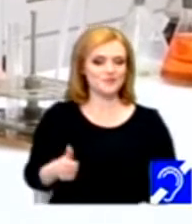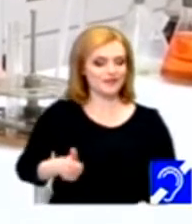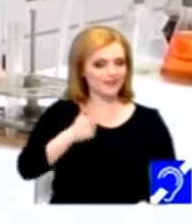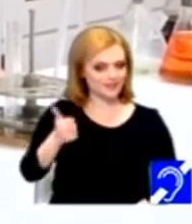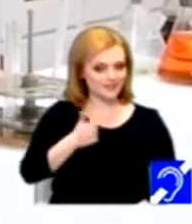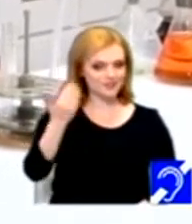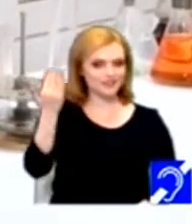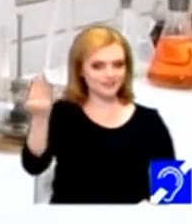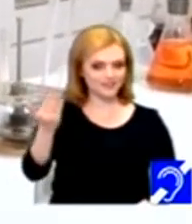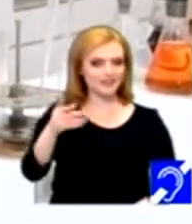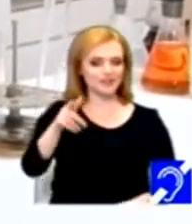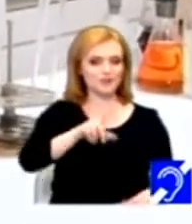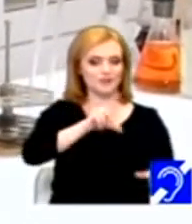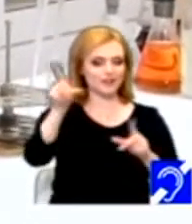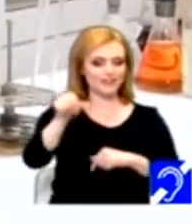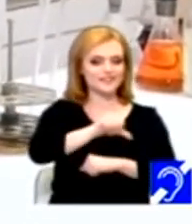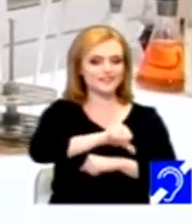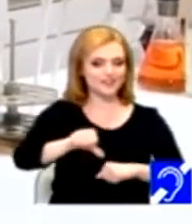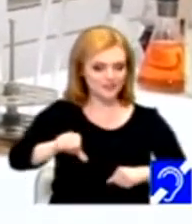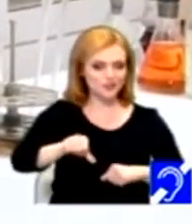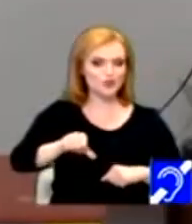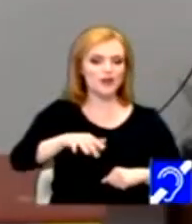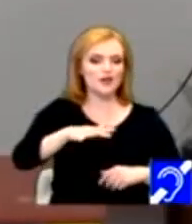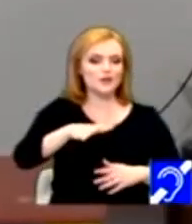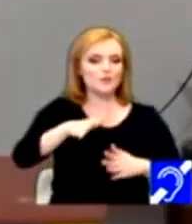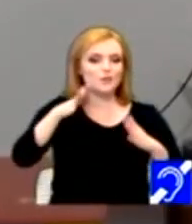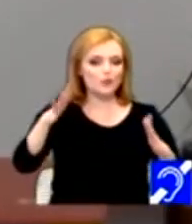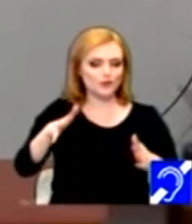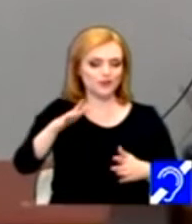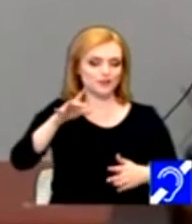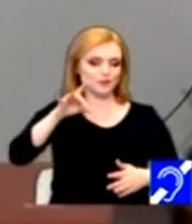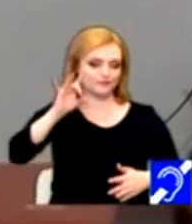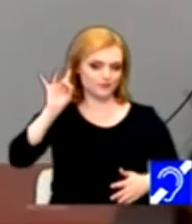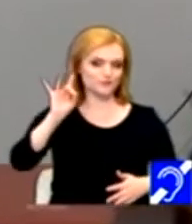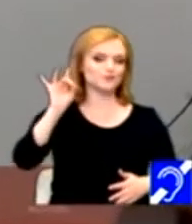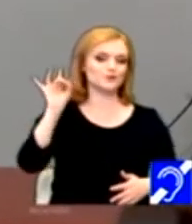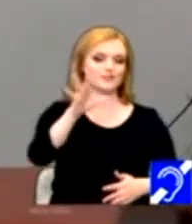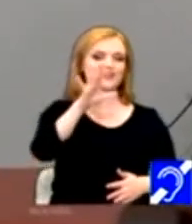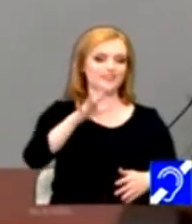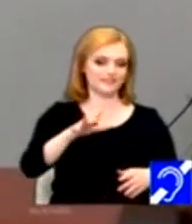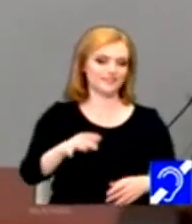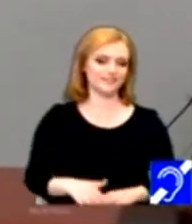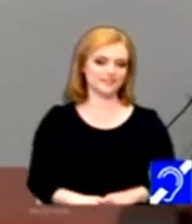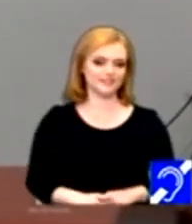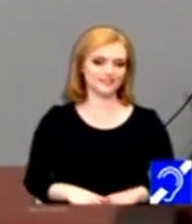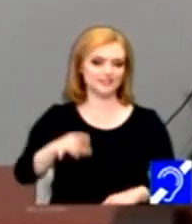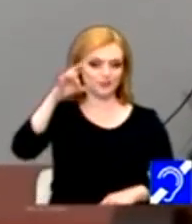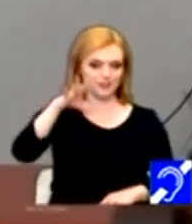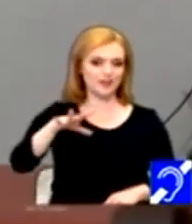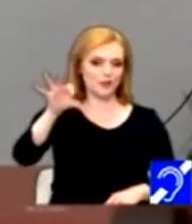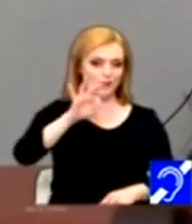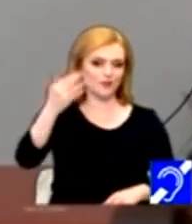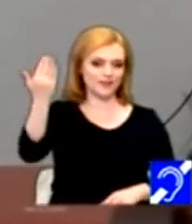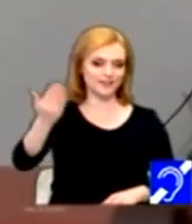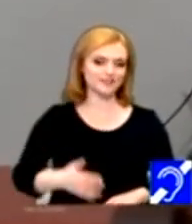faima în afara hotarelor. Vreau să menționez intelectul născut al acestor copii, dar și marea